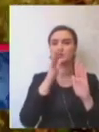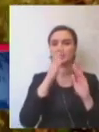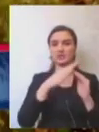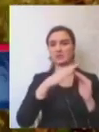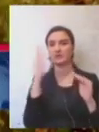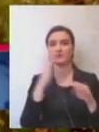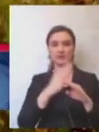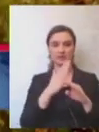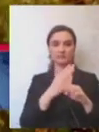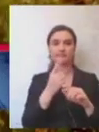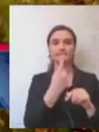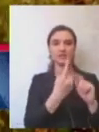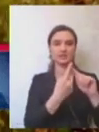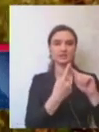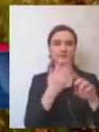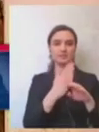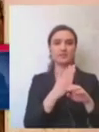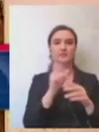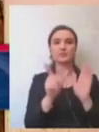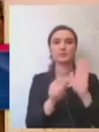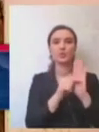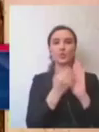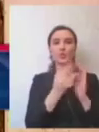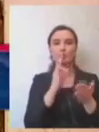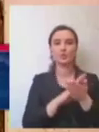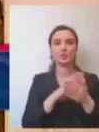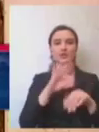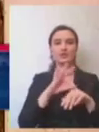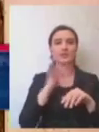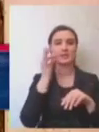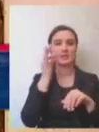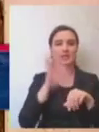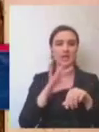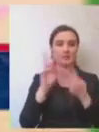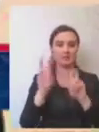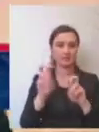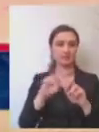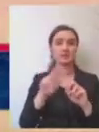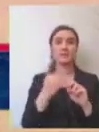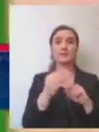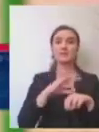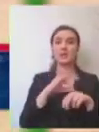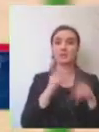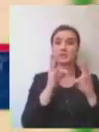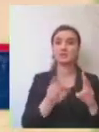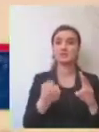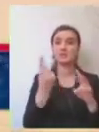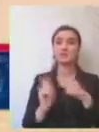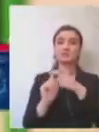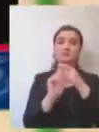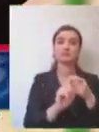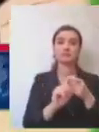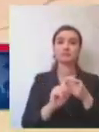ერთ-ერთს მათგანს აქვს ქრონიკული დაავადება, ეს არის დიაბეტი და ის მათი დაინფიცირების წყარო კავშირდება